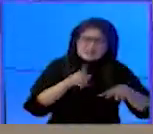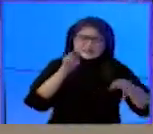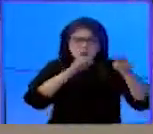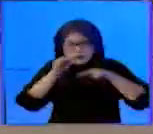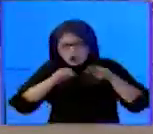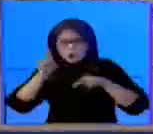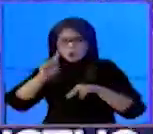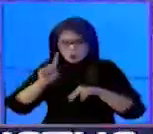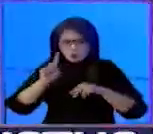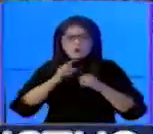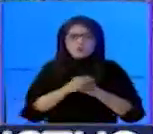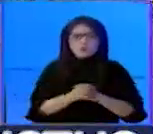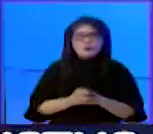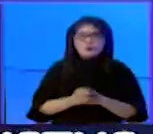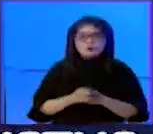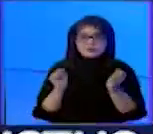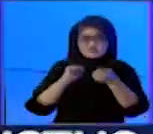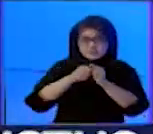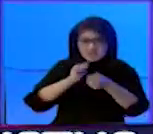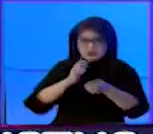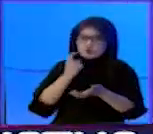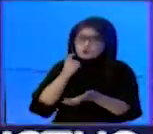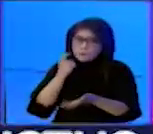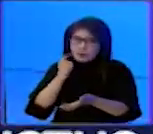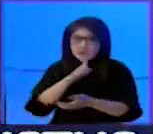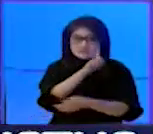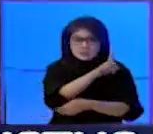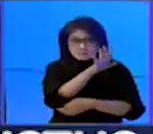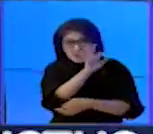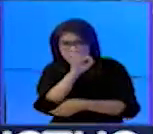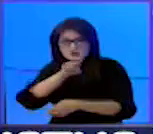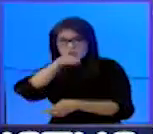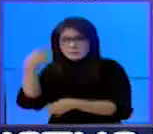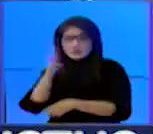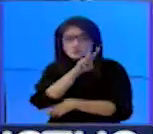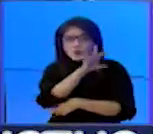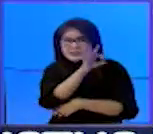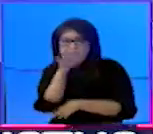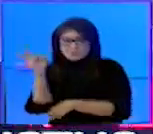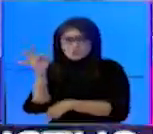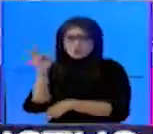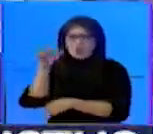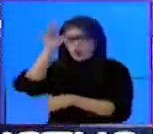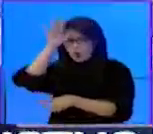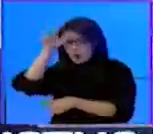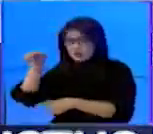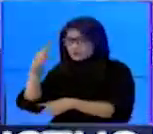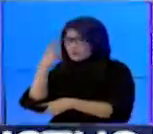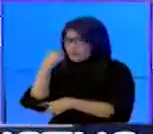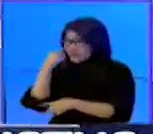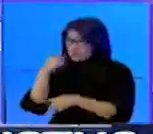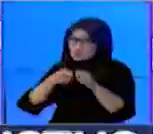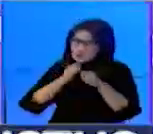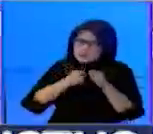Vaksin Sinovac akan diuji cobakan kepada sekitar 1.500 hingga 2.500 relawan di daerah Bandung pada Agustus mendatang.